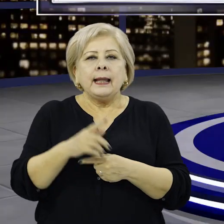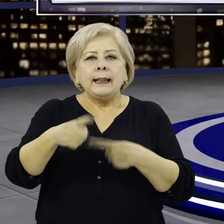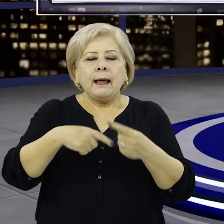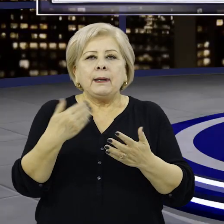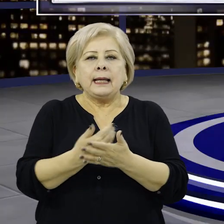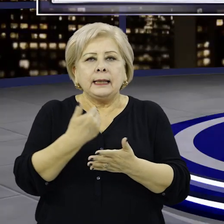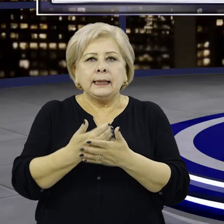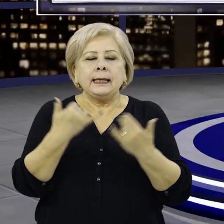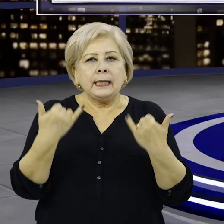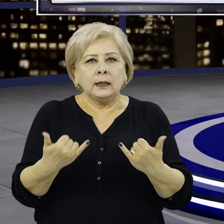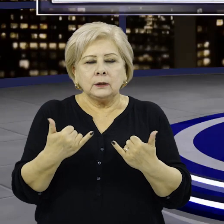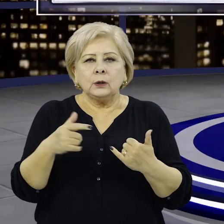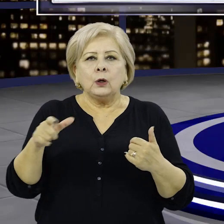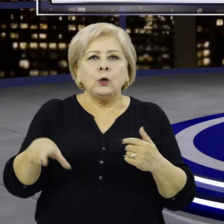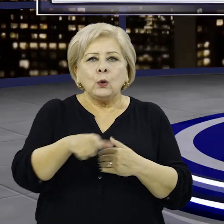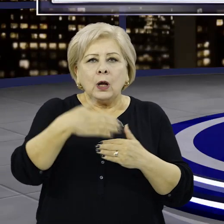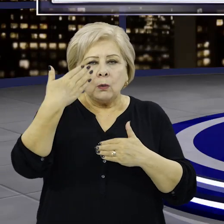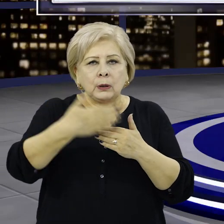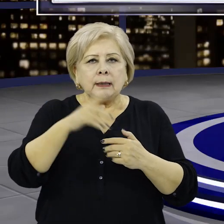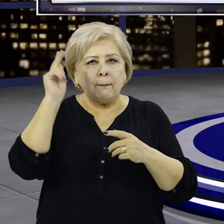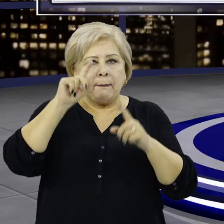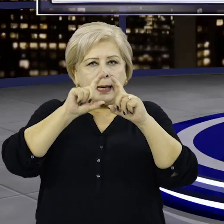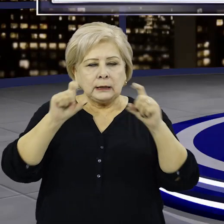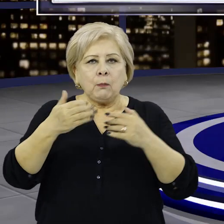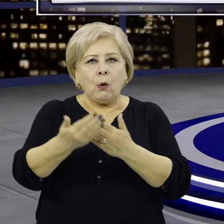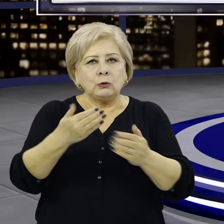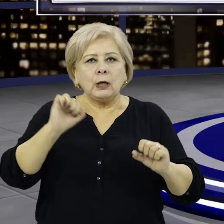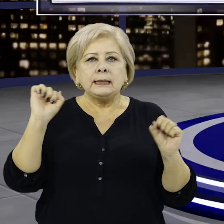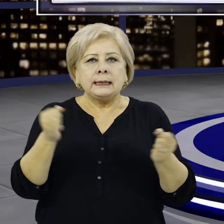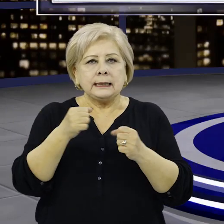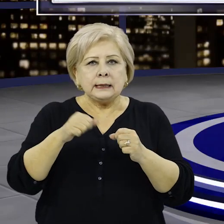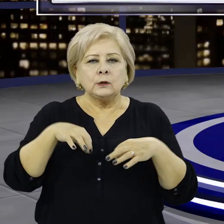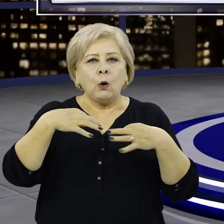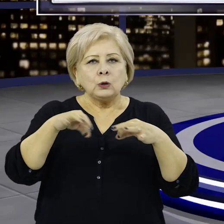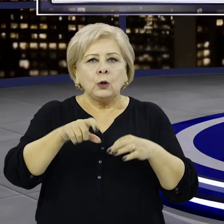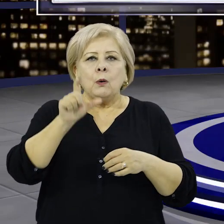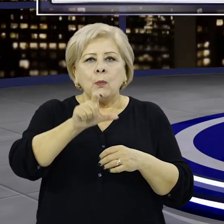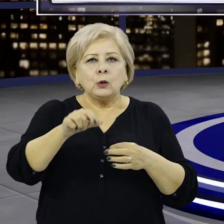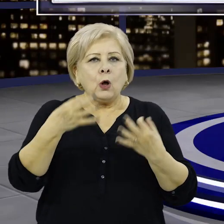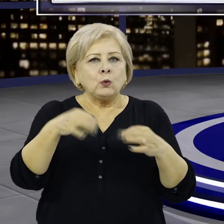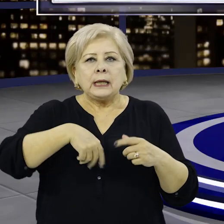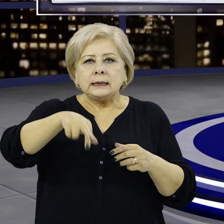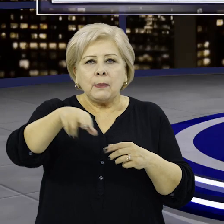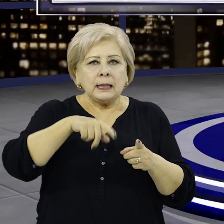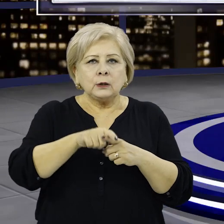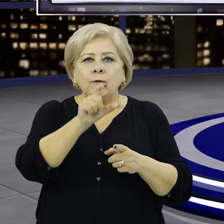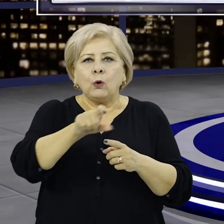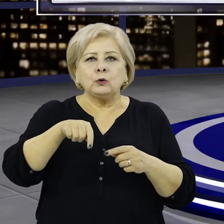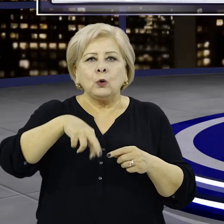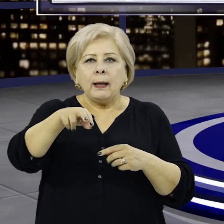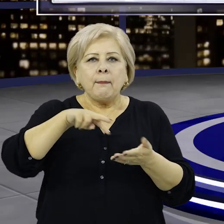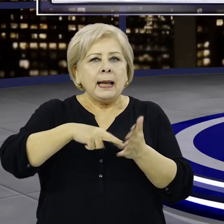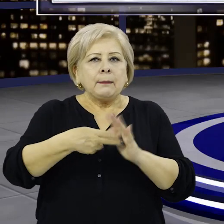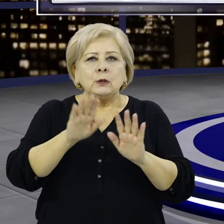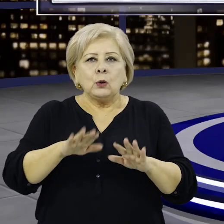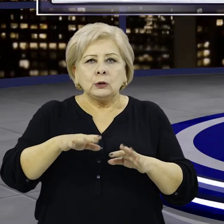Navbatdagi yangilik, endi yo'llar bo'yida joylashgan maktablar oldida tezlikni oshirish, piyodalarni o'tkazmaslik va fuqarolarning yo'lni